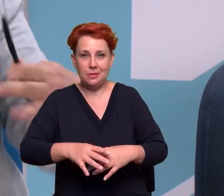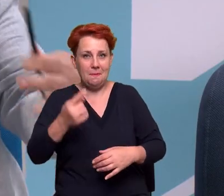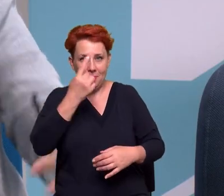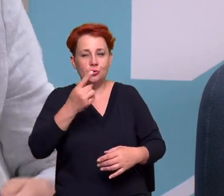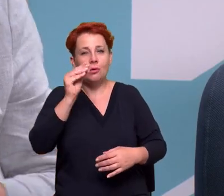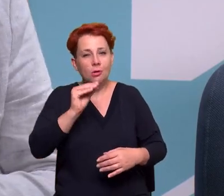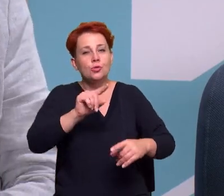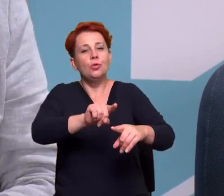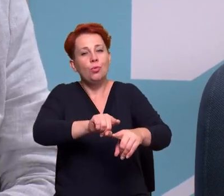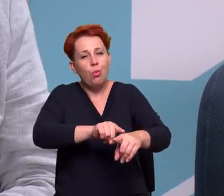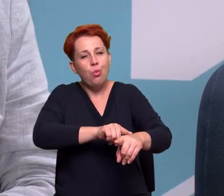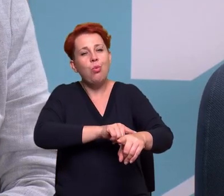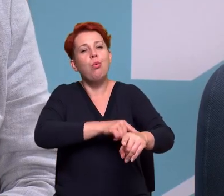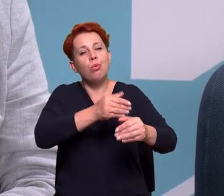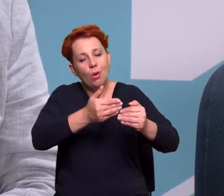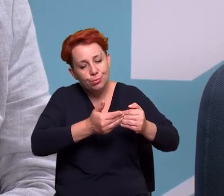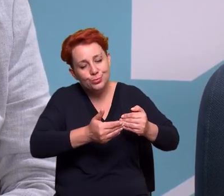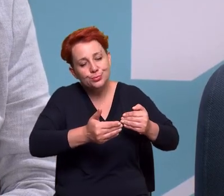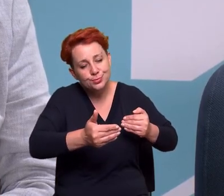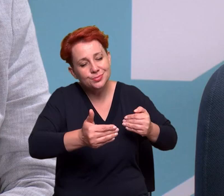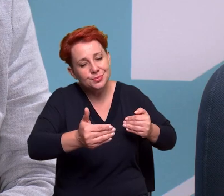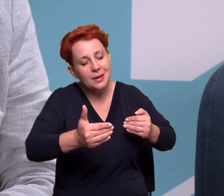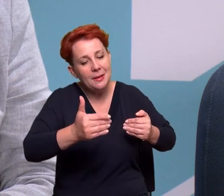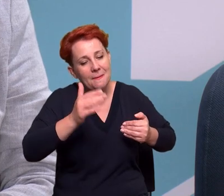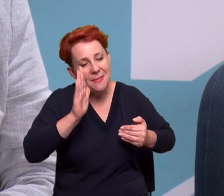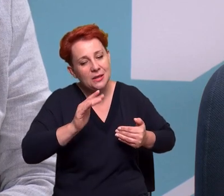że jeszcze długo będziemy się zmagać, bo